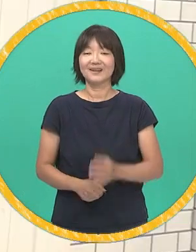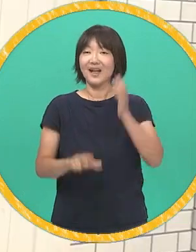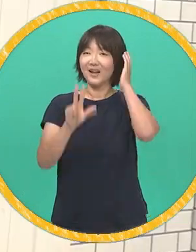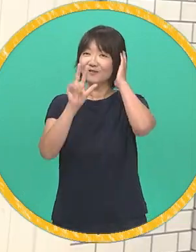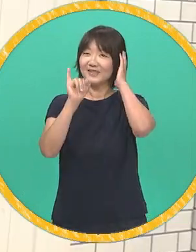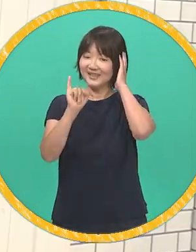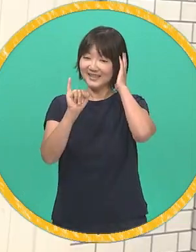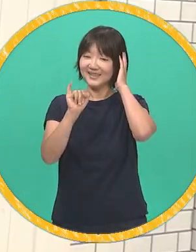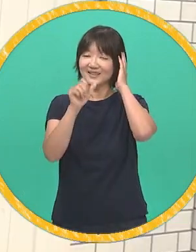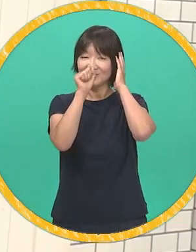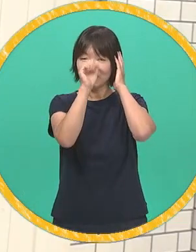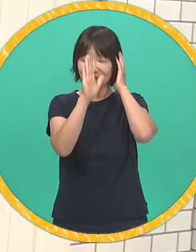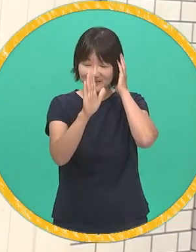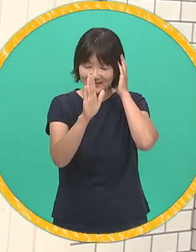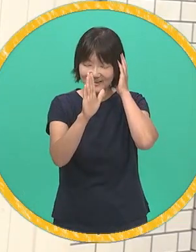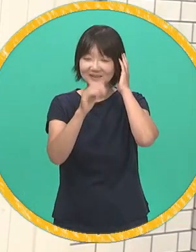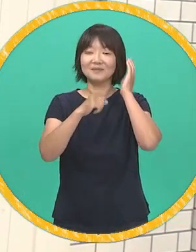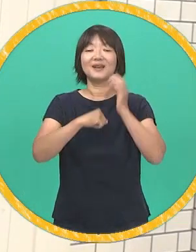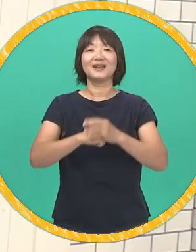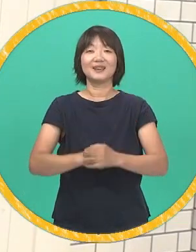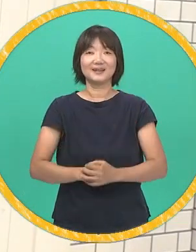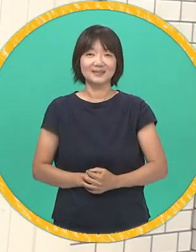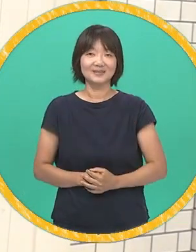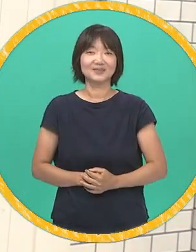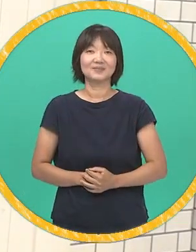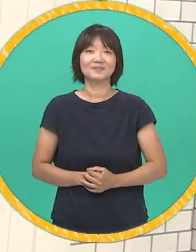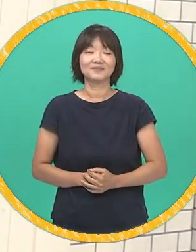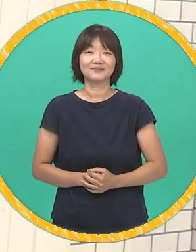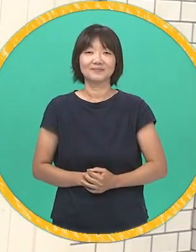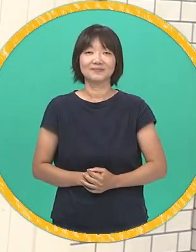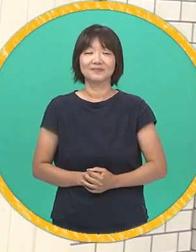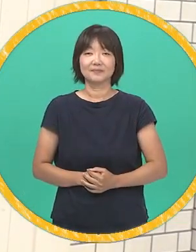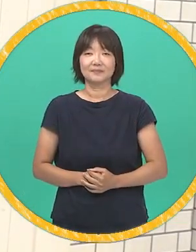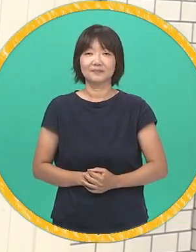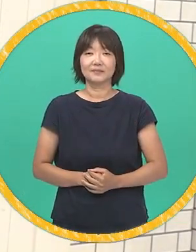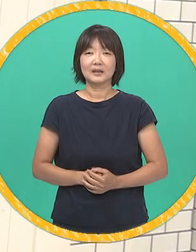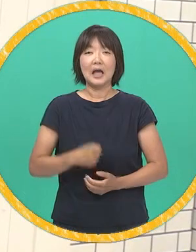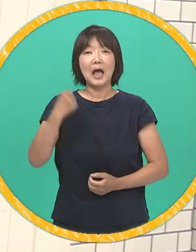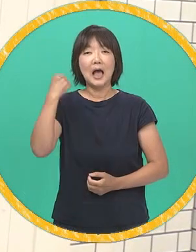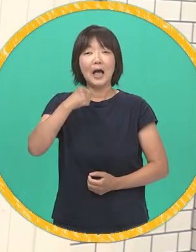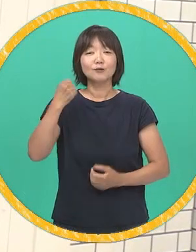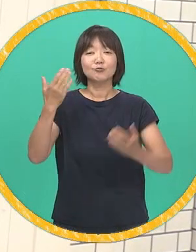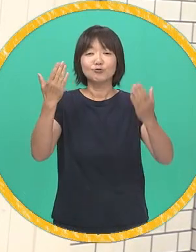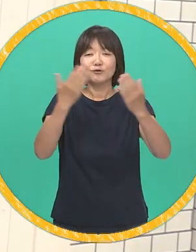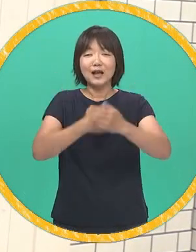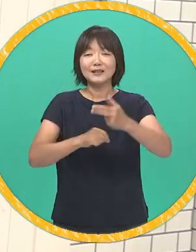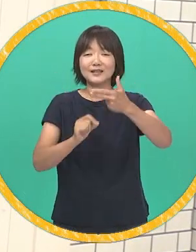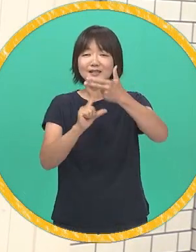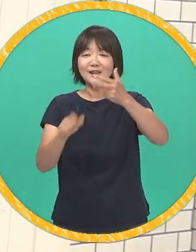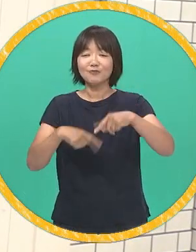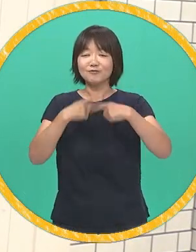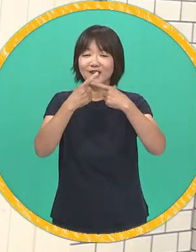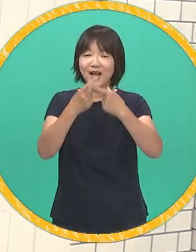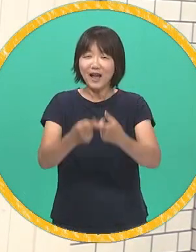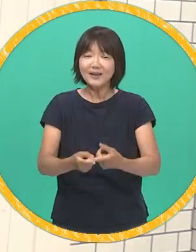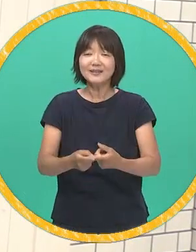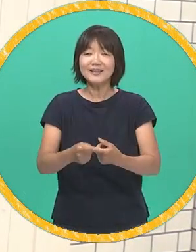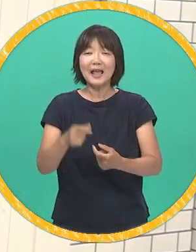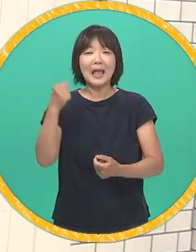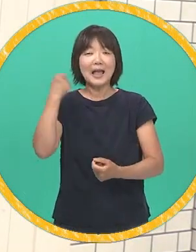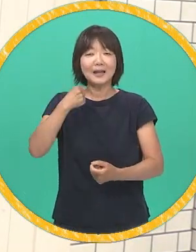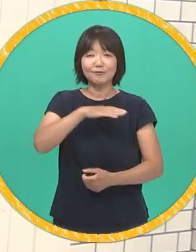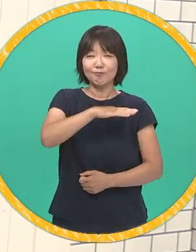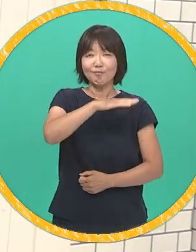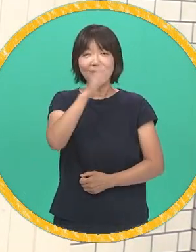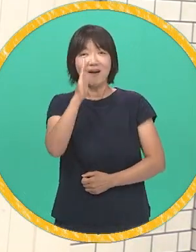よよろしくおねがいしまーもうね本当に暑くなってきて7月に入ってねもうこれから夏っていう感じ